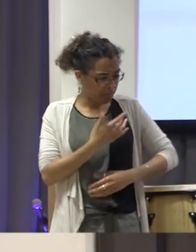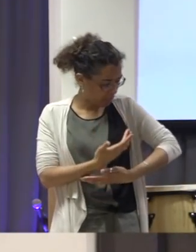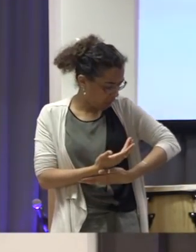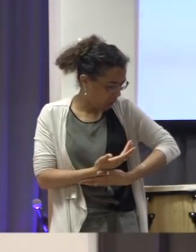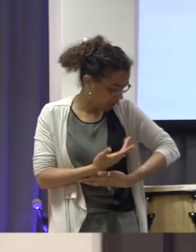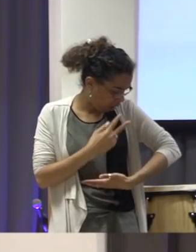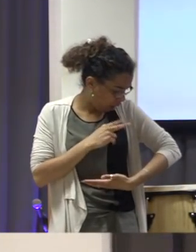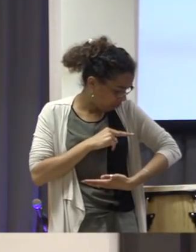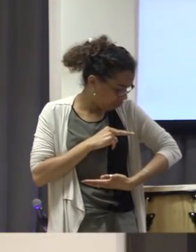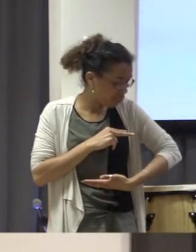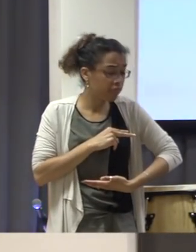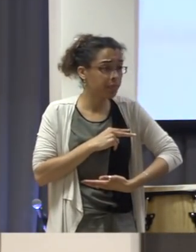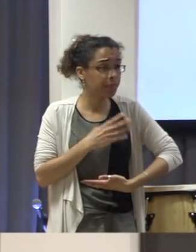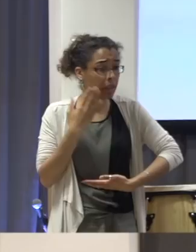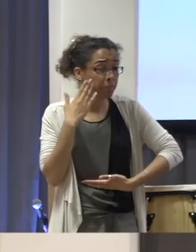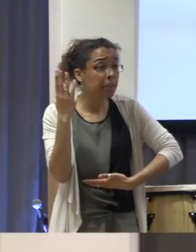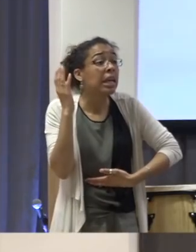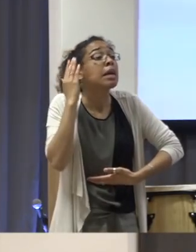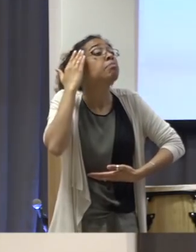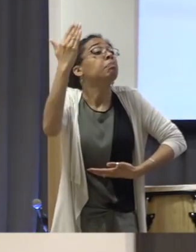ses entrailles? Quand elle